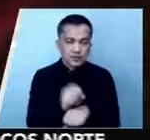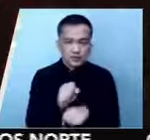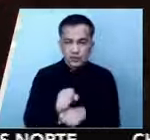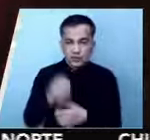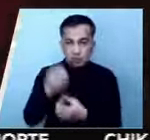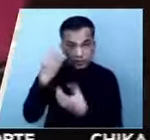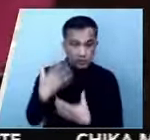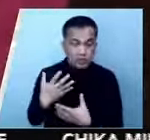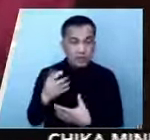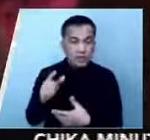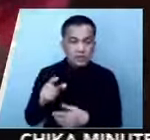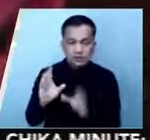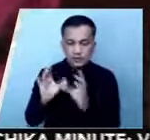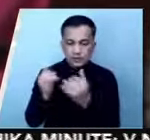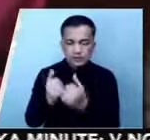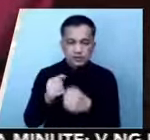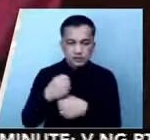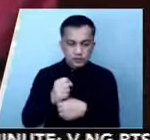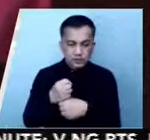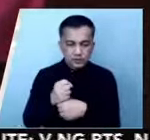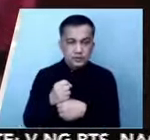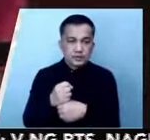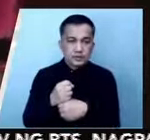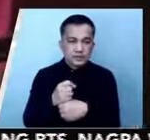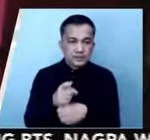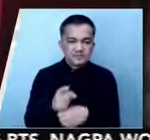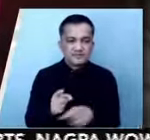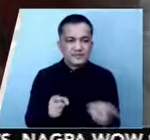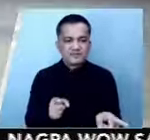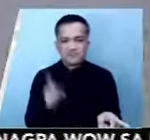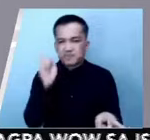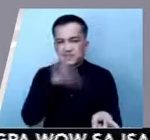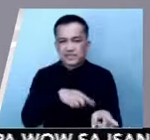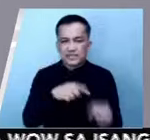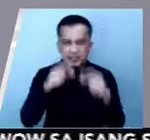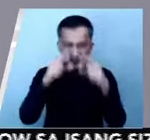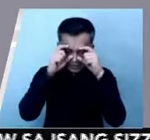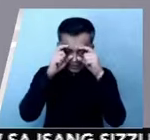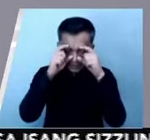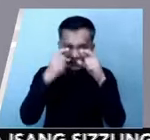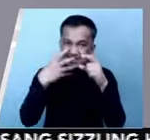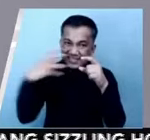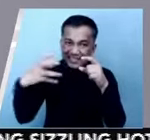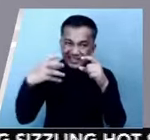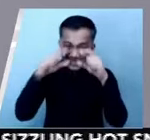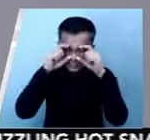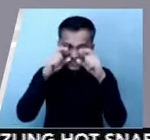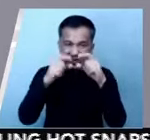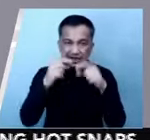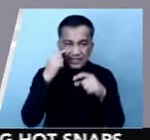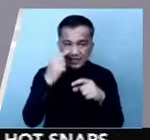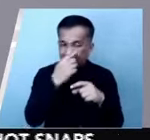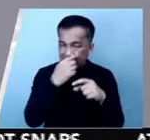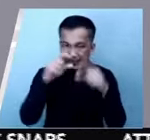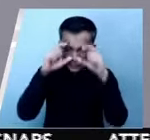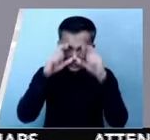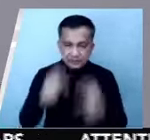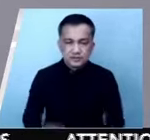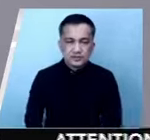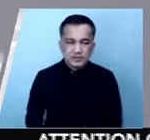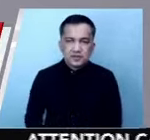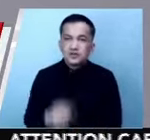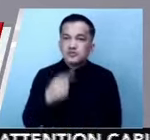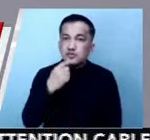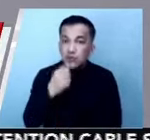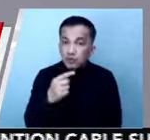mga kumpanyang gumagawa ng mga pinaking sunglasses at eyeglasses. Sinasabi nila na blue light protection di